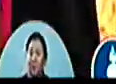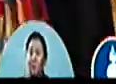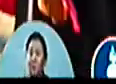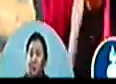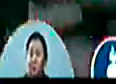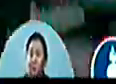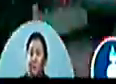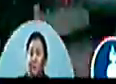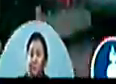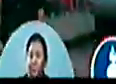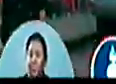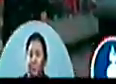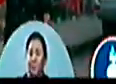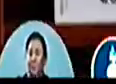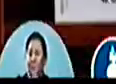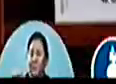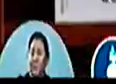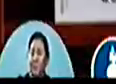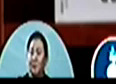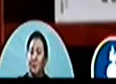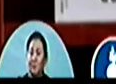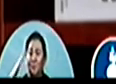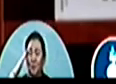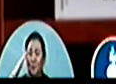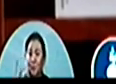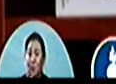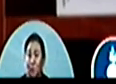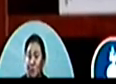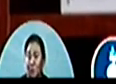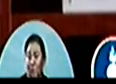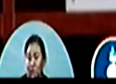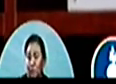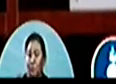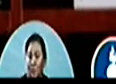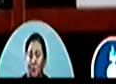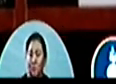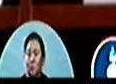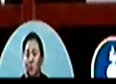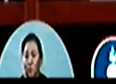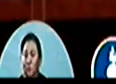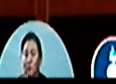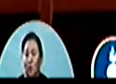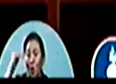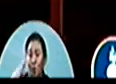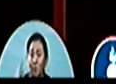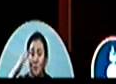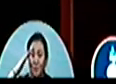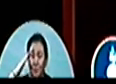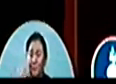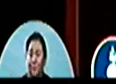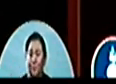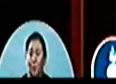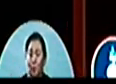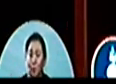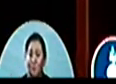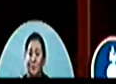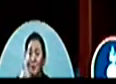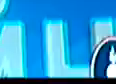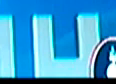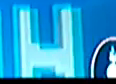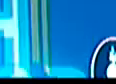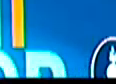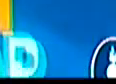цаваан зарцуулах эсвэл полицгээд цаг хугацаагаар шалгагдсан оновчтой ажлуудаан улам сайжруулах шийдлүүдийг мөрийн хөтөлбөртөө